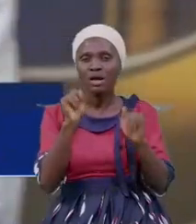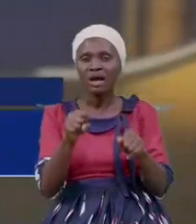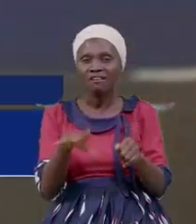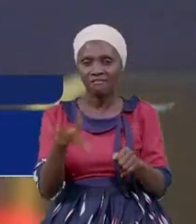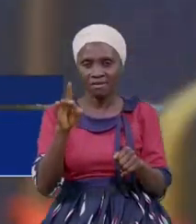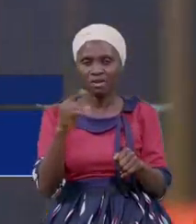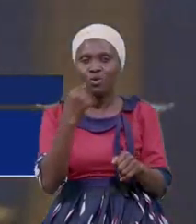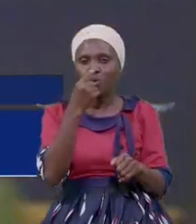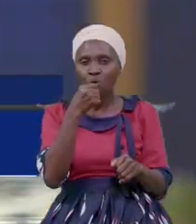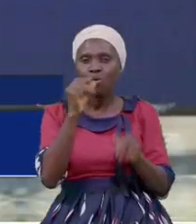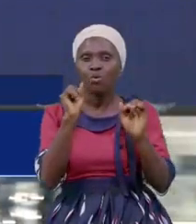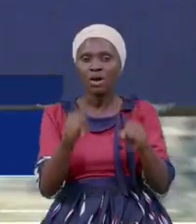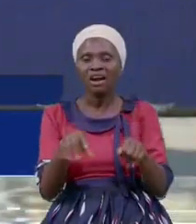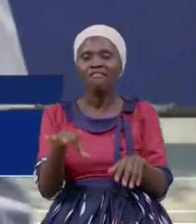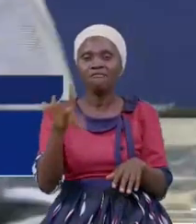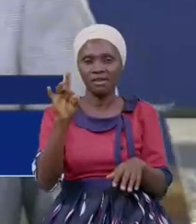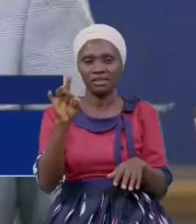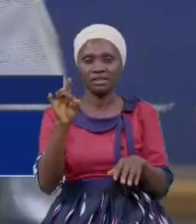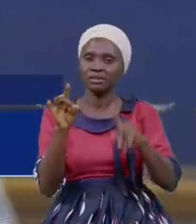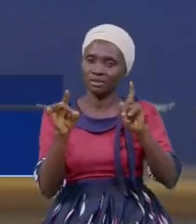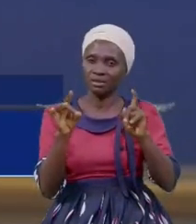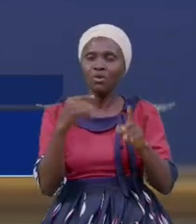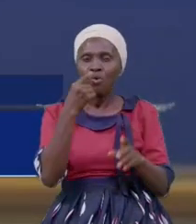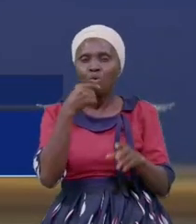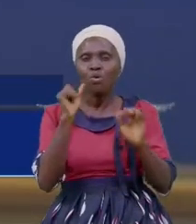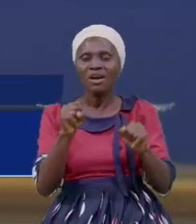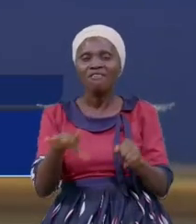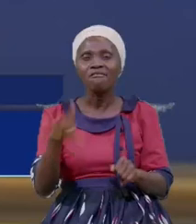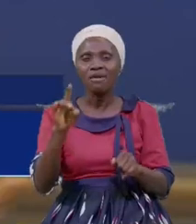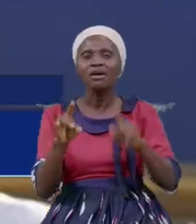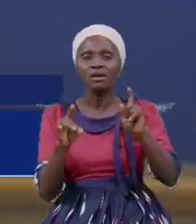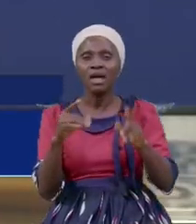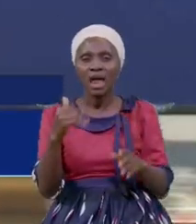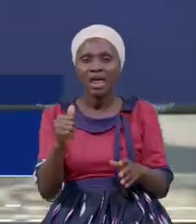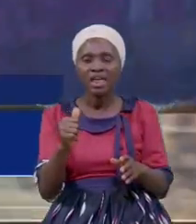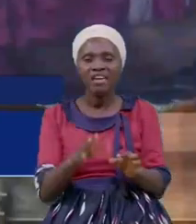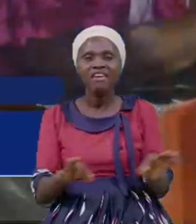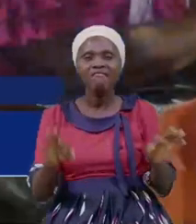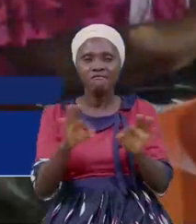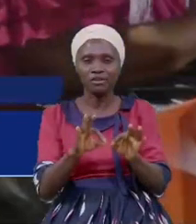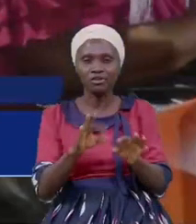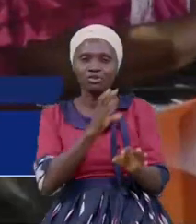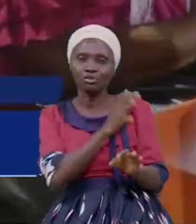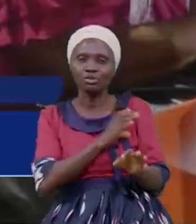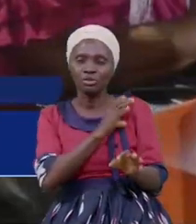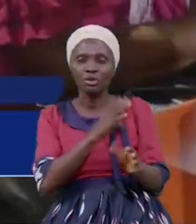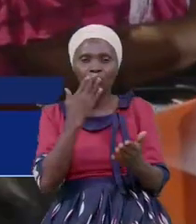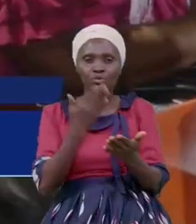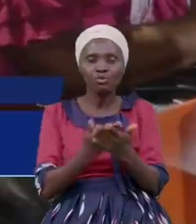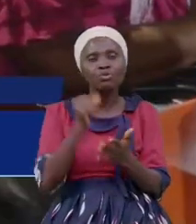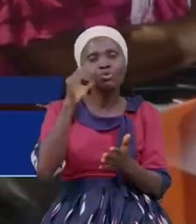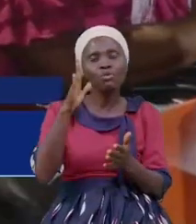trouver est-ce que quelqu'un qui cherche une femme qui peut trouver une femme vertueuse est-ce que quelqu'un cherche une